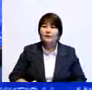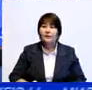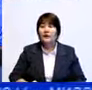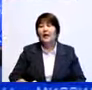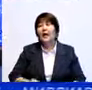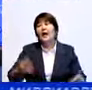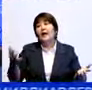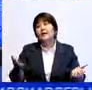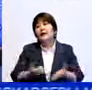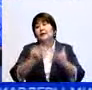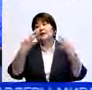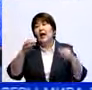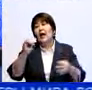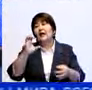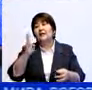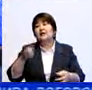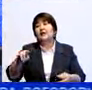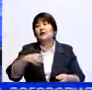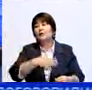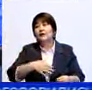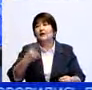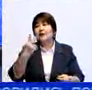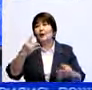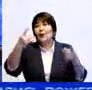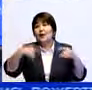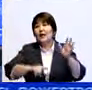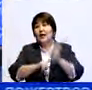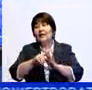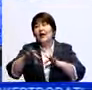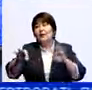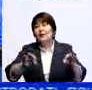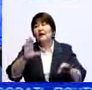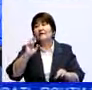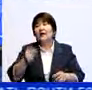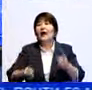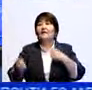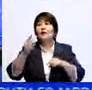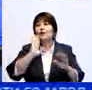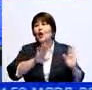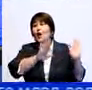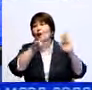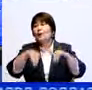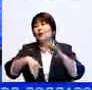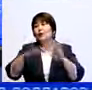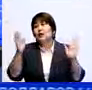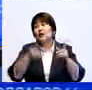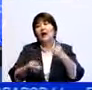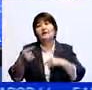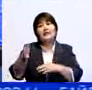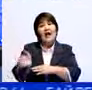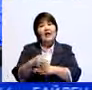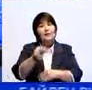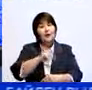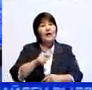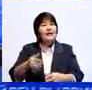С обретением независимости Аральский район переживает второе рождение. Благодаря проекту «Века» вернулось море, улучшилась экология, возродилась рыбная